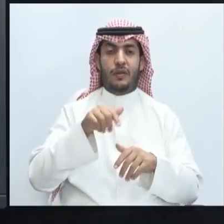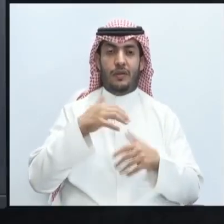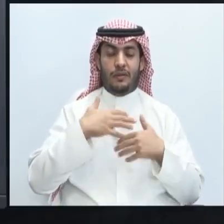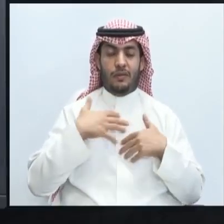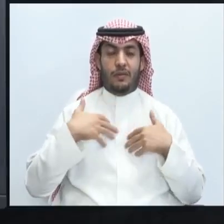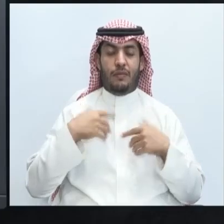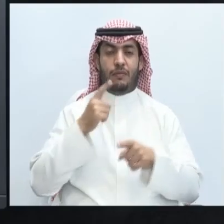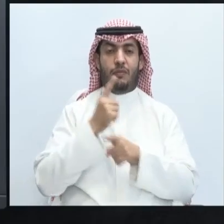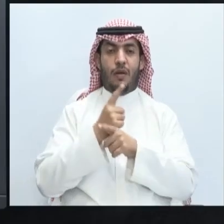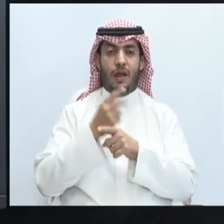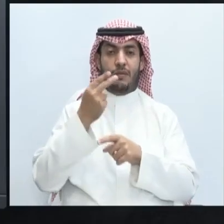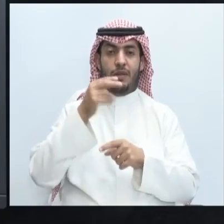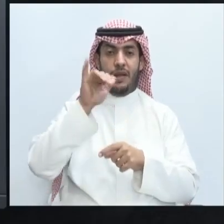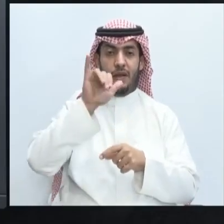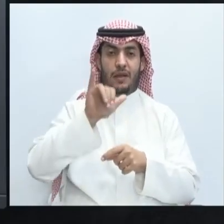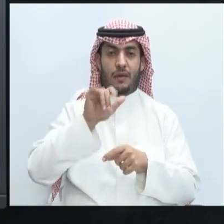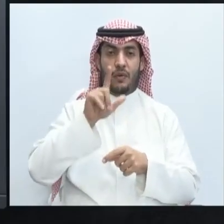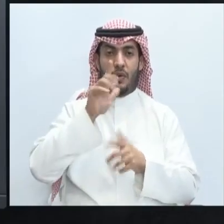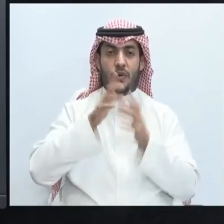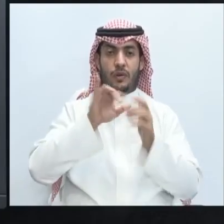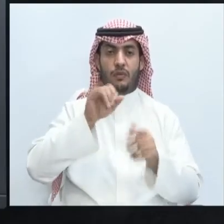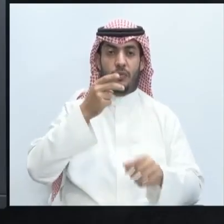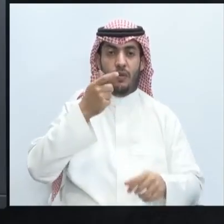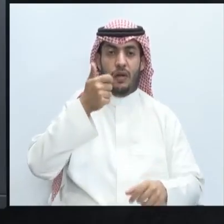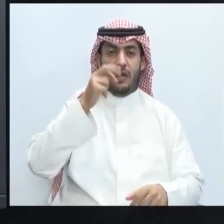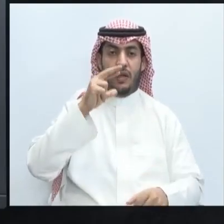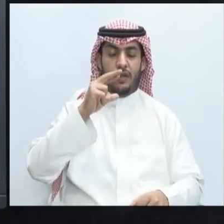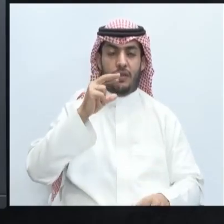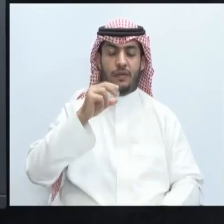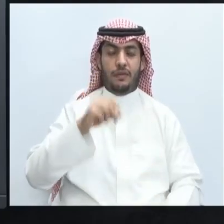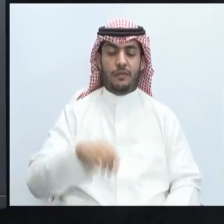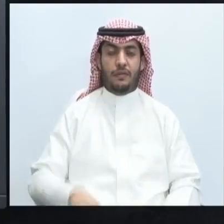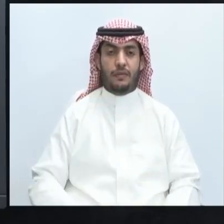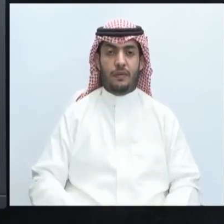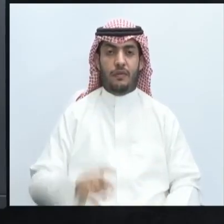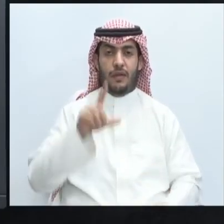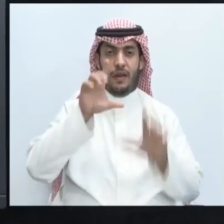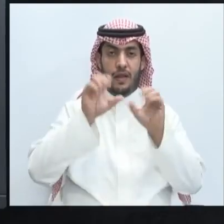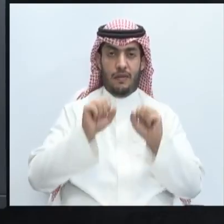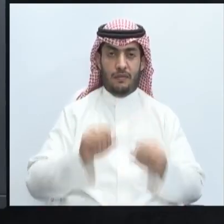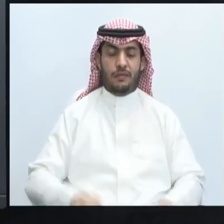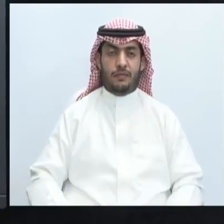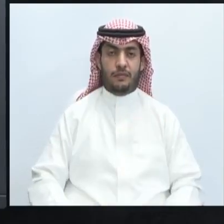تقبلوا فائق التحيه والاحترام مني انا معلمكم علي القحطاني وزميلي في لغه الاشاره استاذ معاذ القرعاوي في امان الله